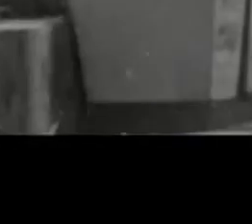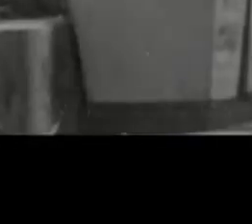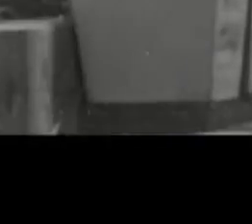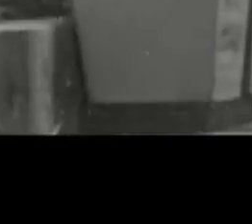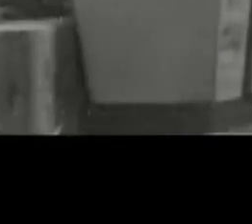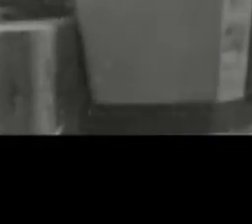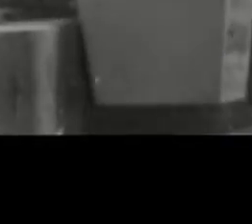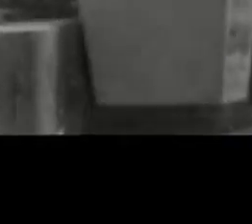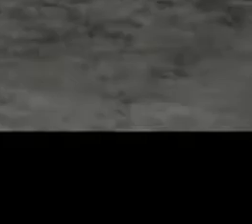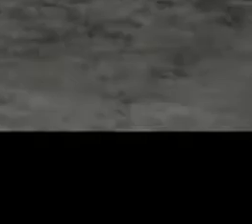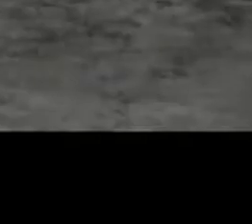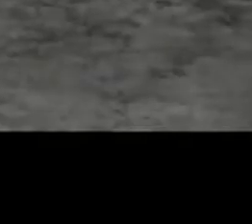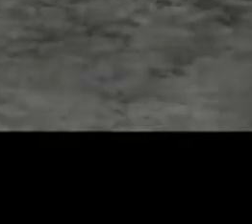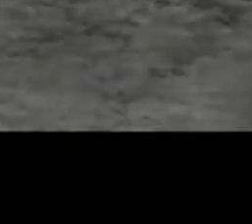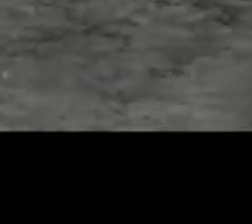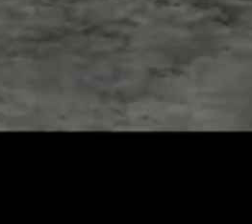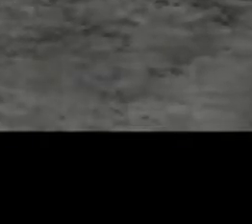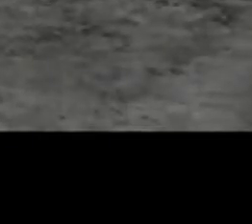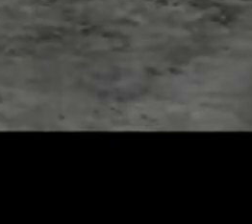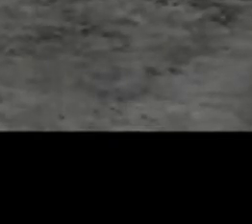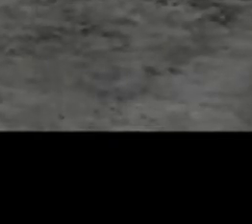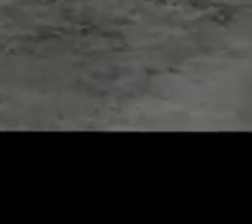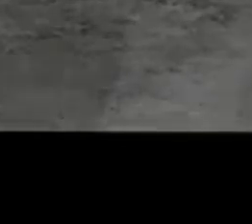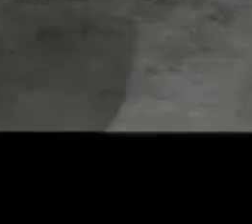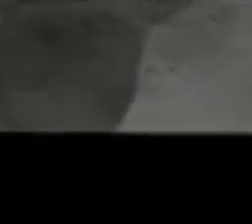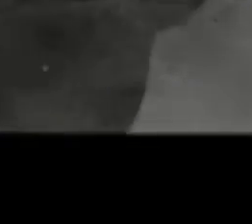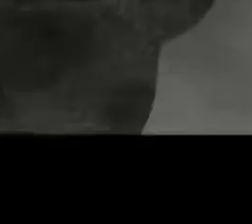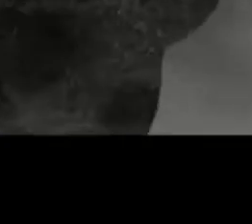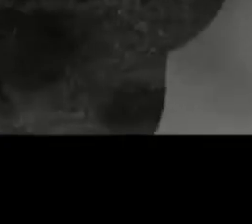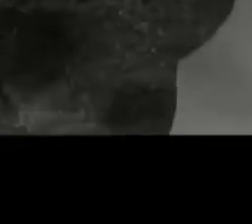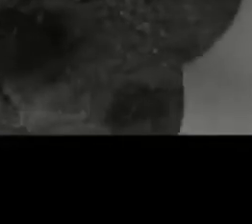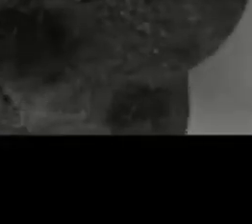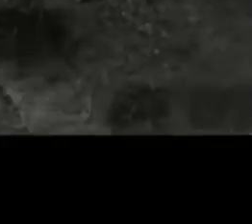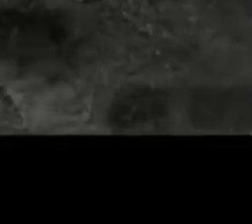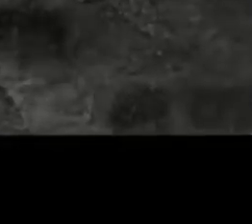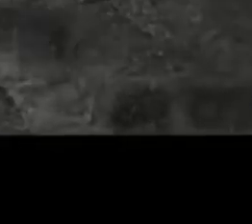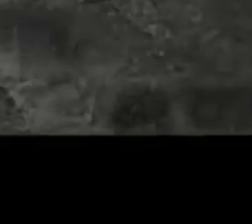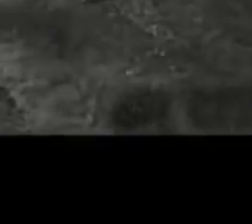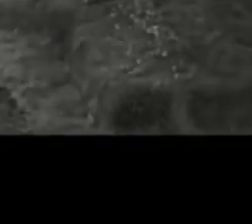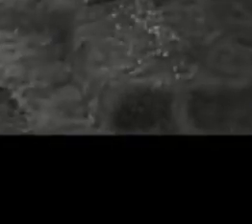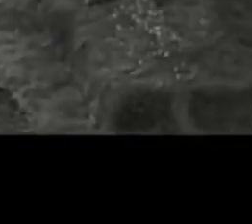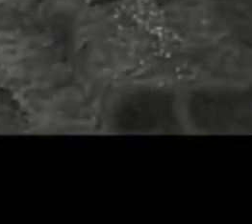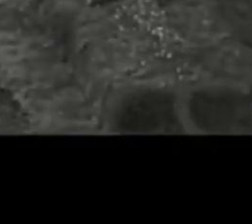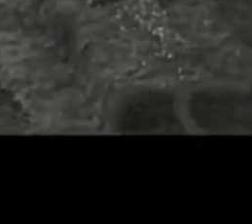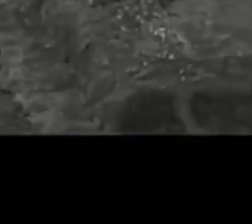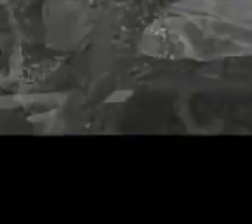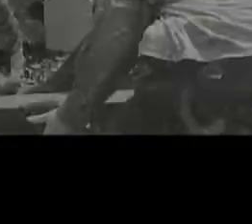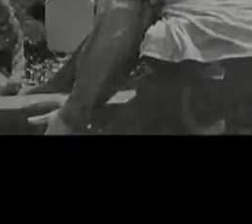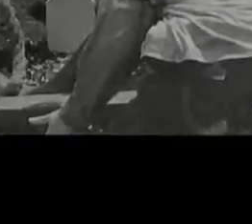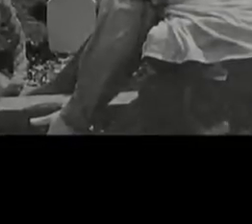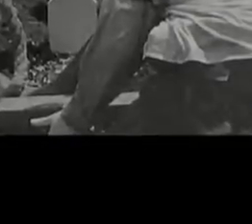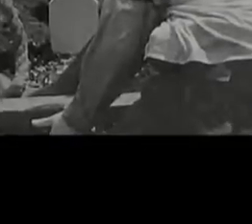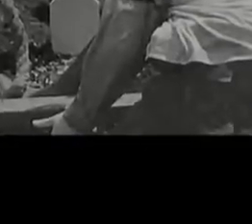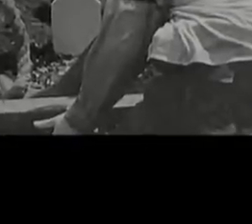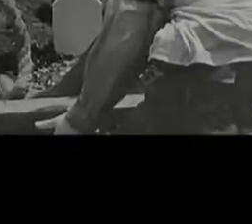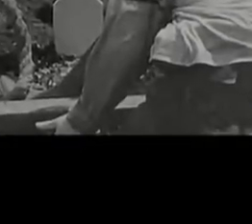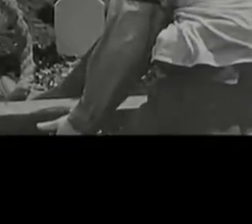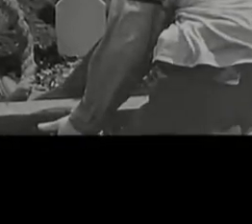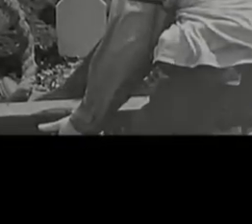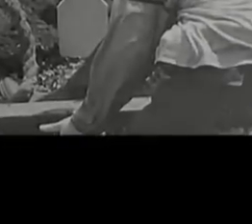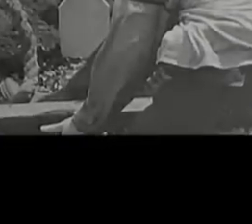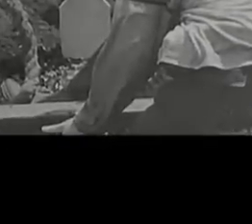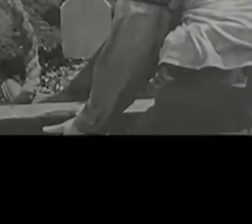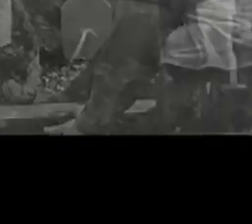tidak sakit tidak tua mereka pergi bergerombol dan gelombang pernah mah